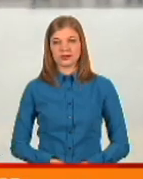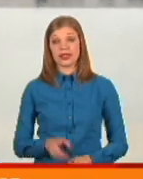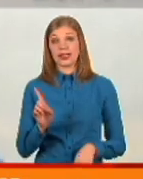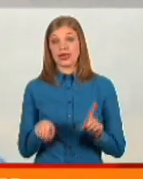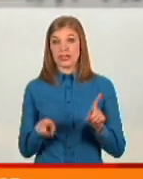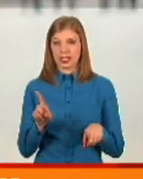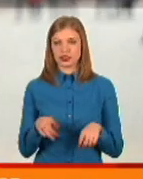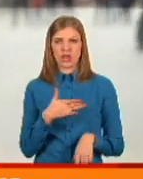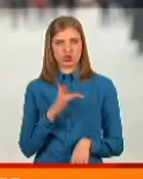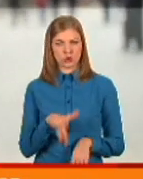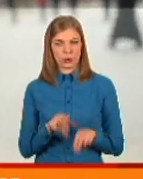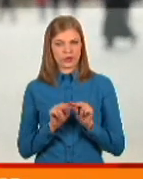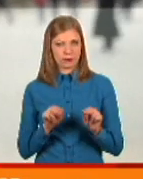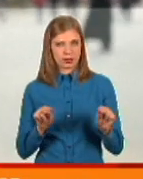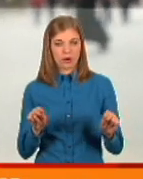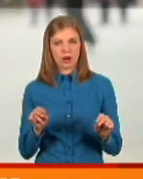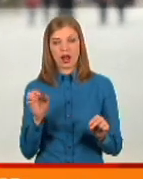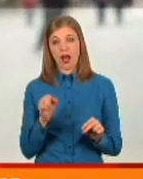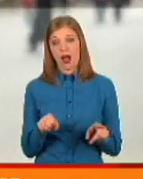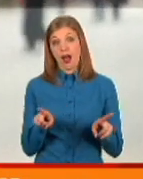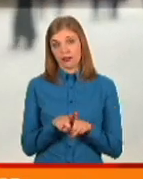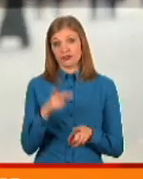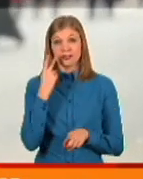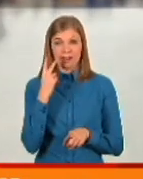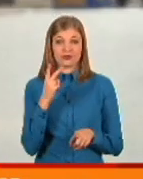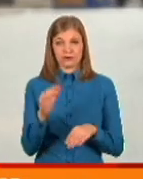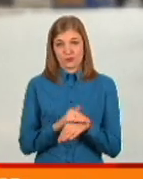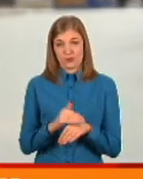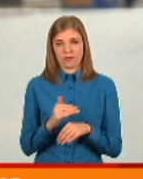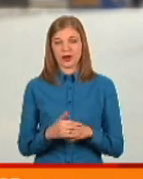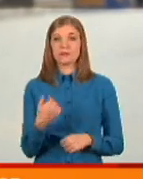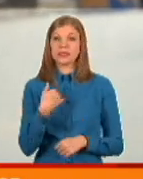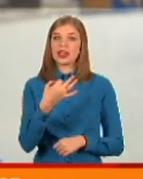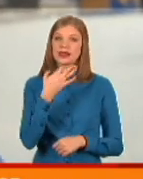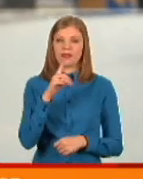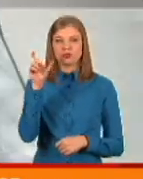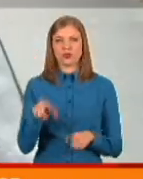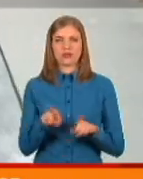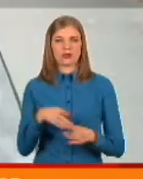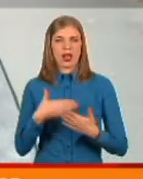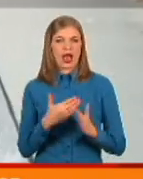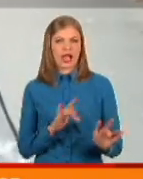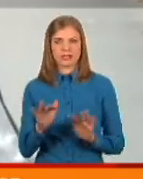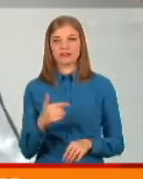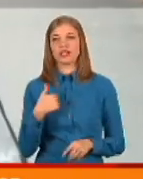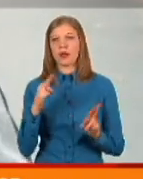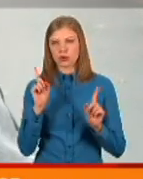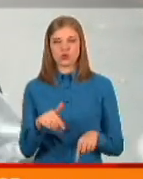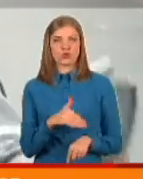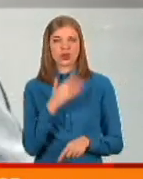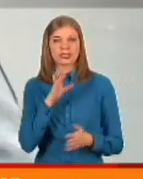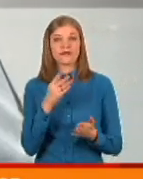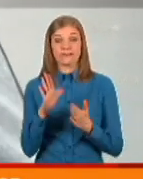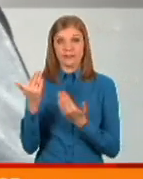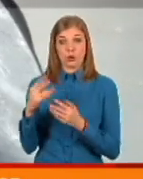Иногда строгий педагог, а так вообще всегда добрый. Мне нравится, что она такая активная. Я бы хотела тоже в своем,